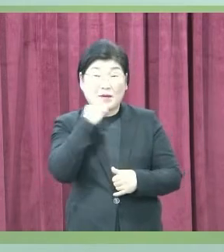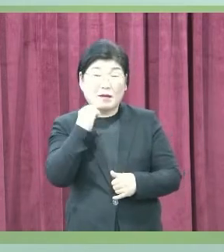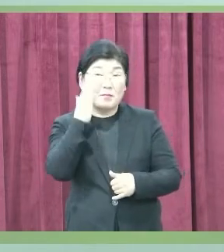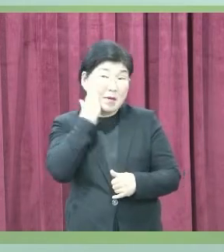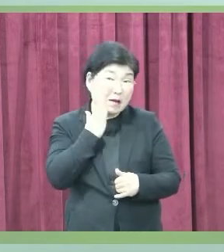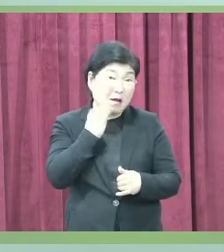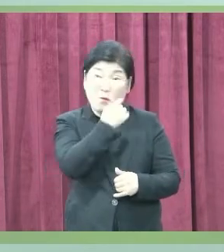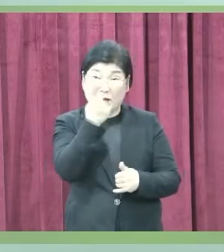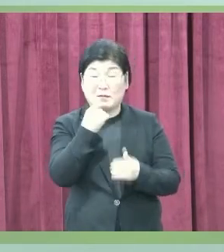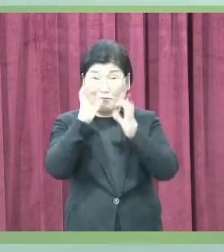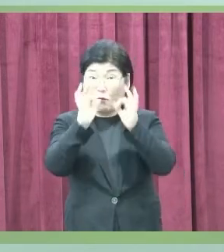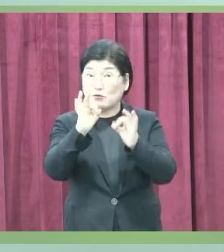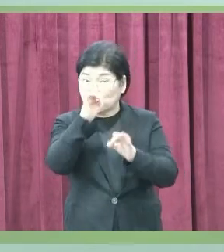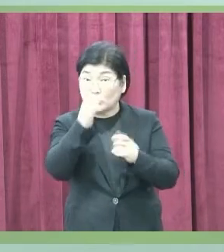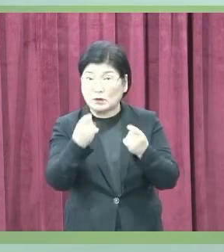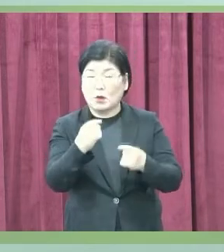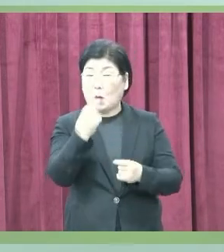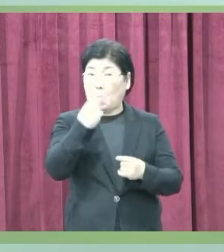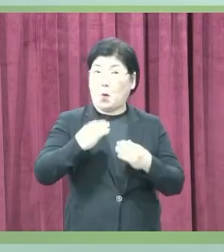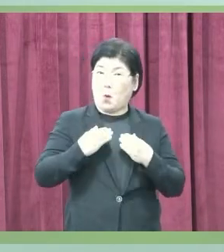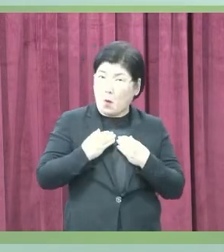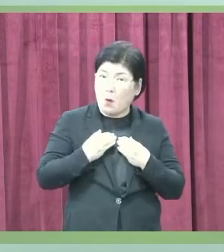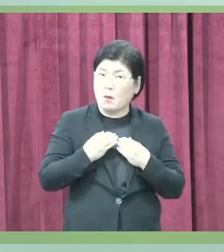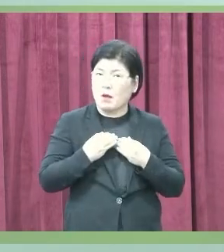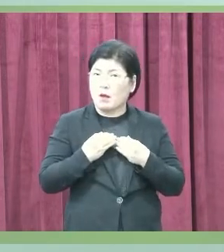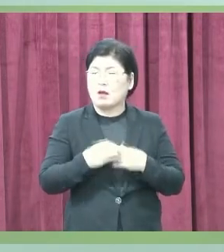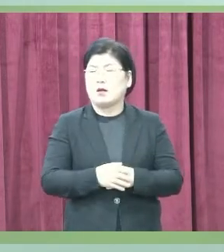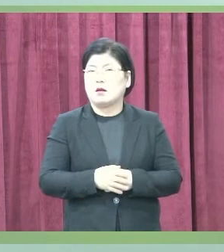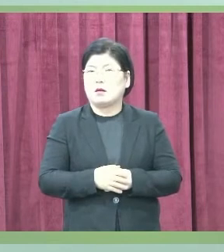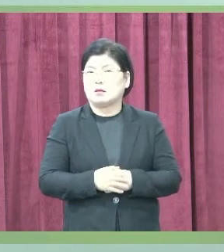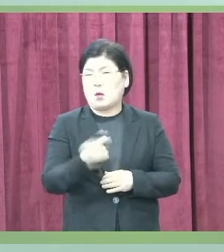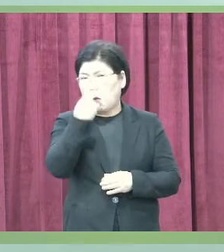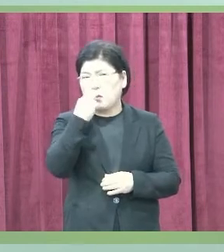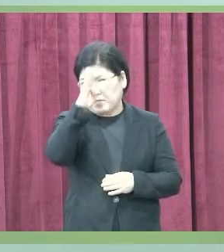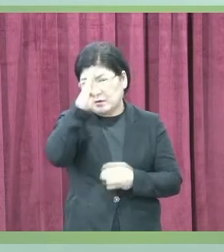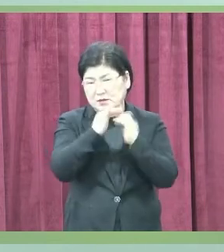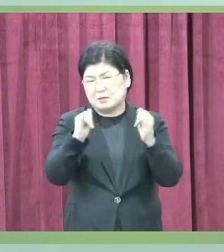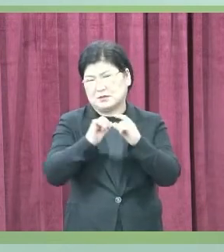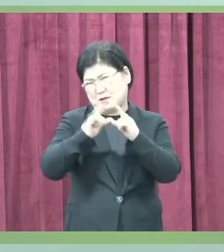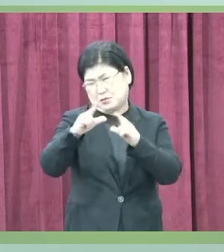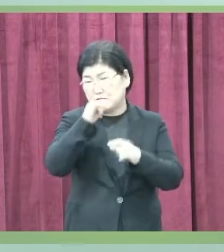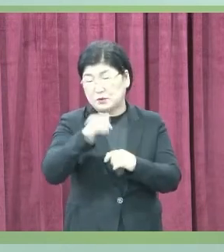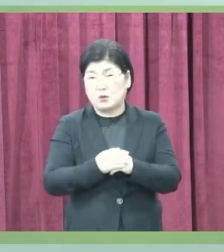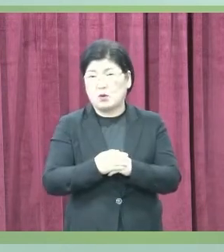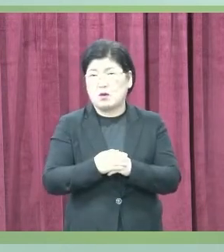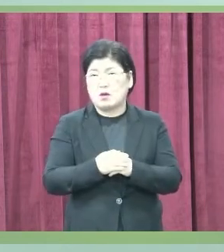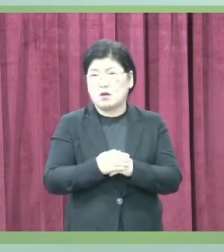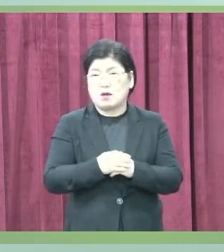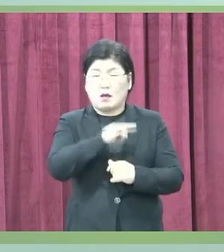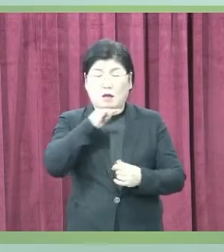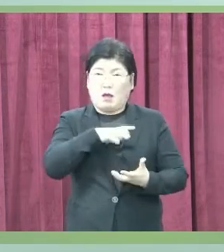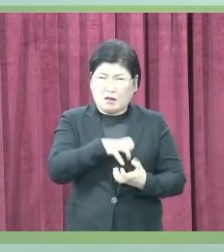보시면 될 것 같고요. 호흡기 결핵의 유병률은 역시 호흡기 장애에서 높았고요. 그 다음에 심장질환은